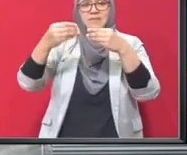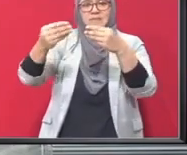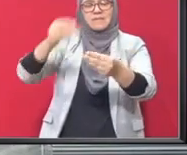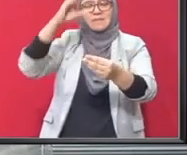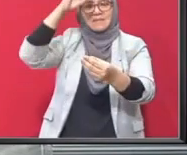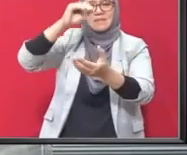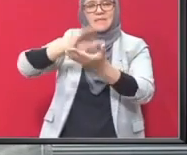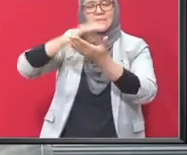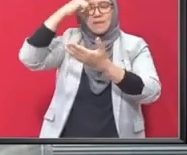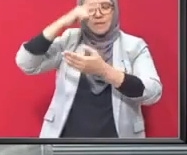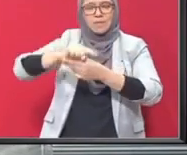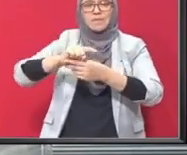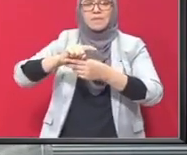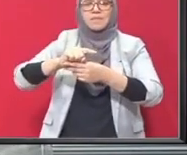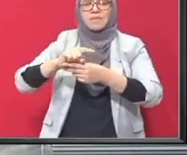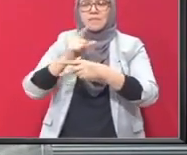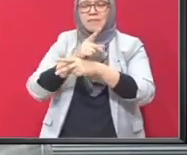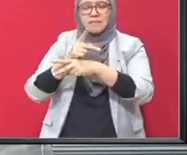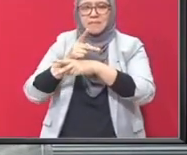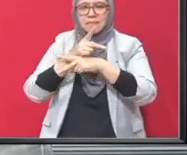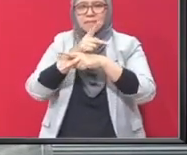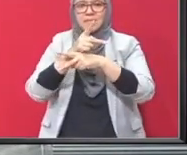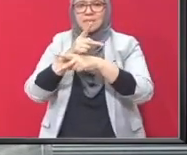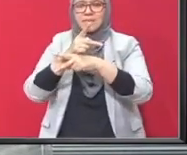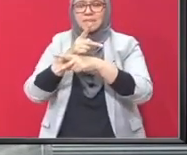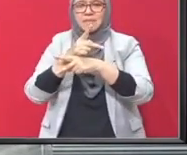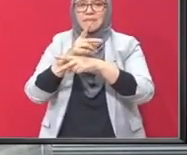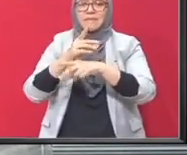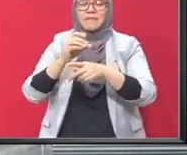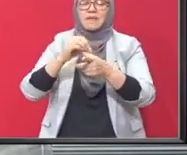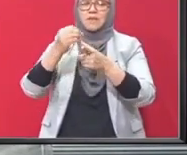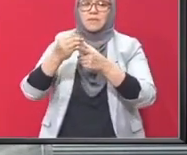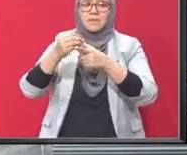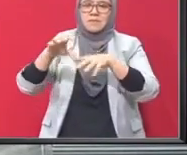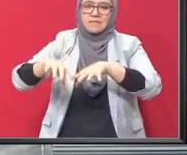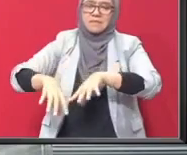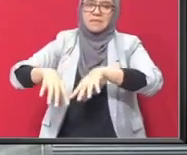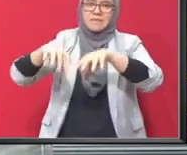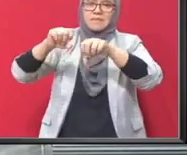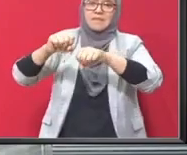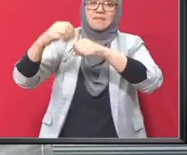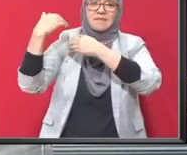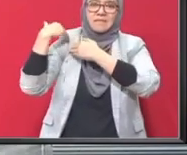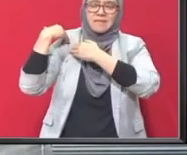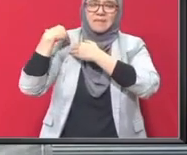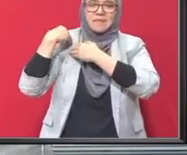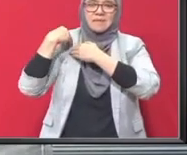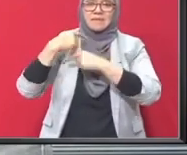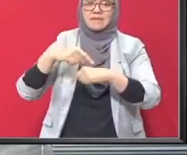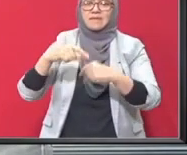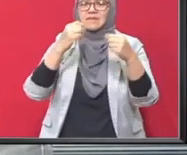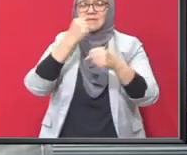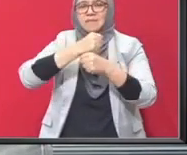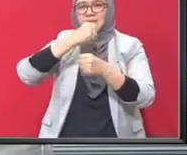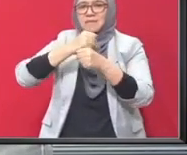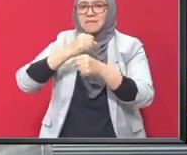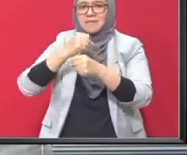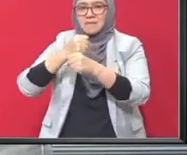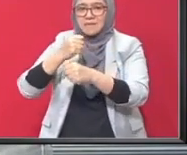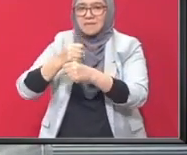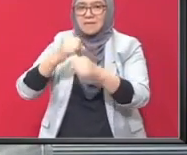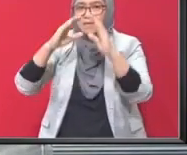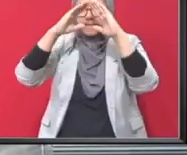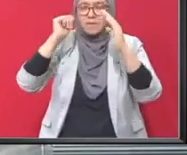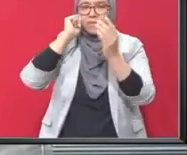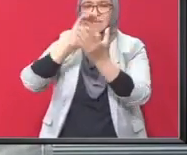orang lelaki untuk peti mati bagi mengambil alih tugas-tugas saat istri yang bersalin GSM